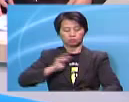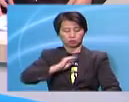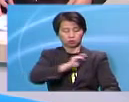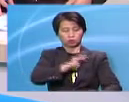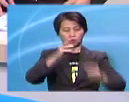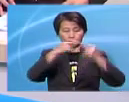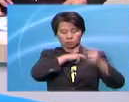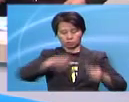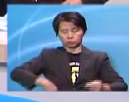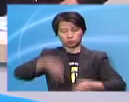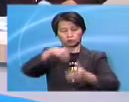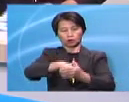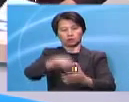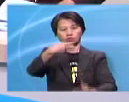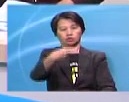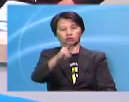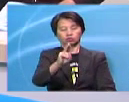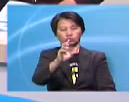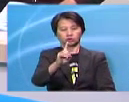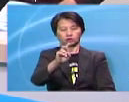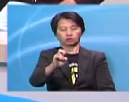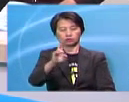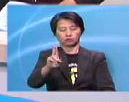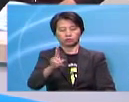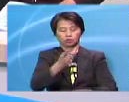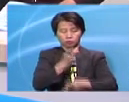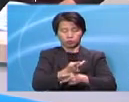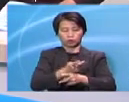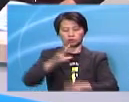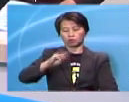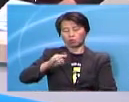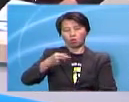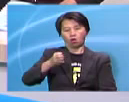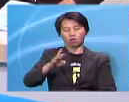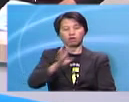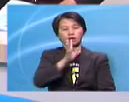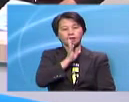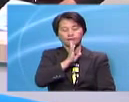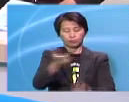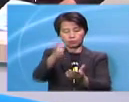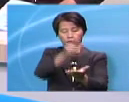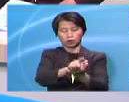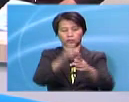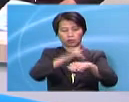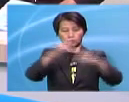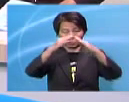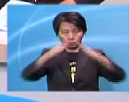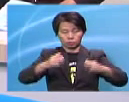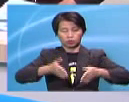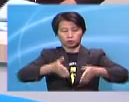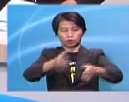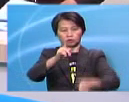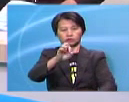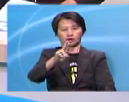Raja-Raja dalam isu hudud. Penyimpan Mohor Besar Raja-Raja Datuk Seri Syed Daniel Syed Ahmad berkata, laporan yang dibuat di Balai Polis Jalan Traverse